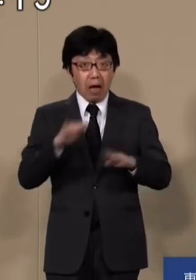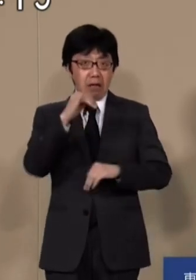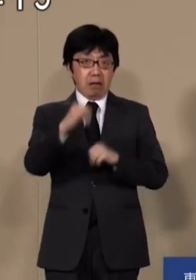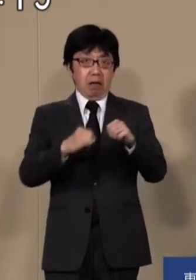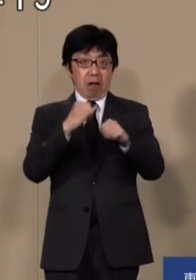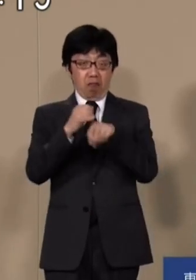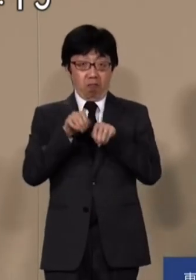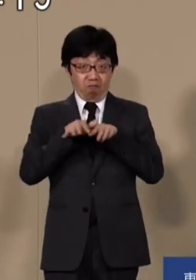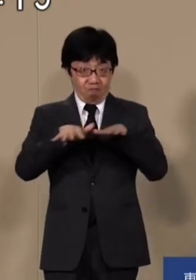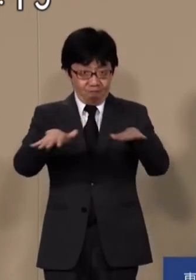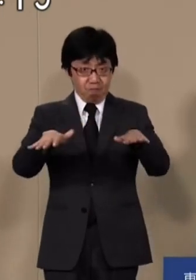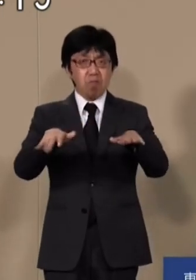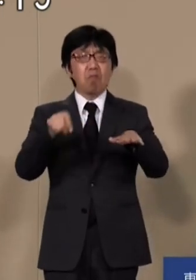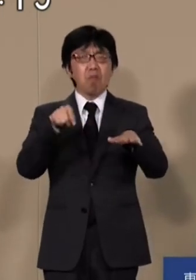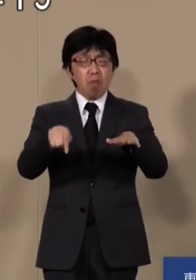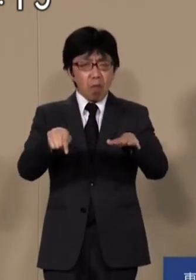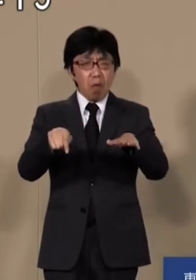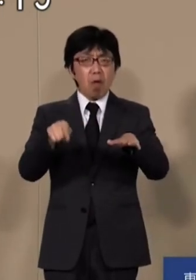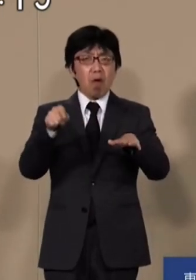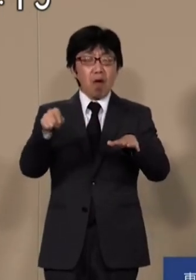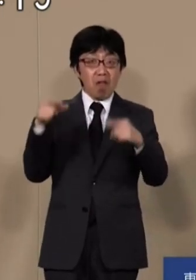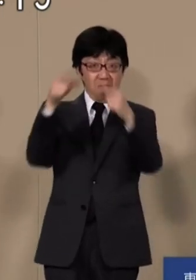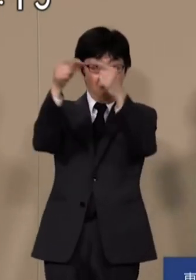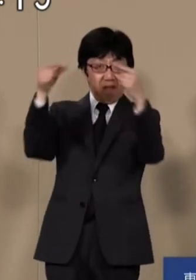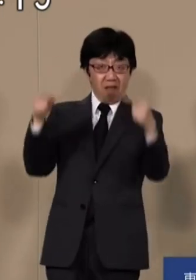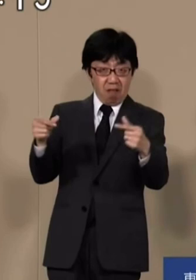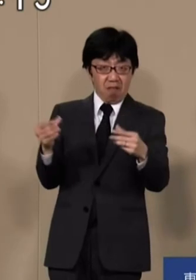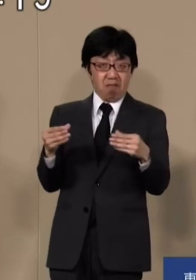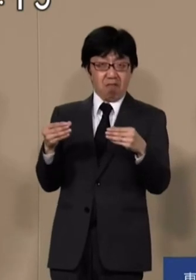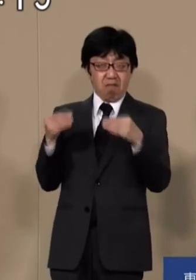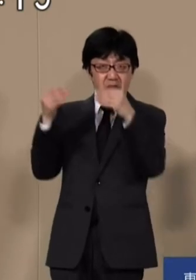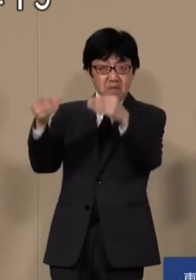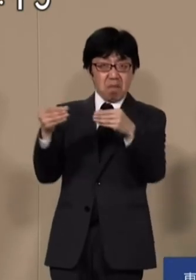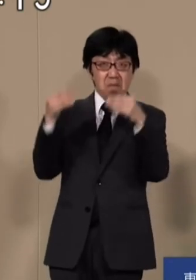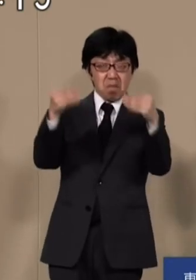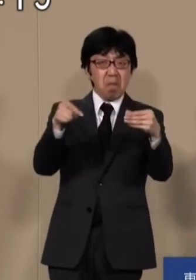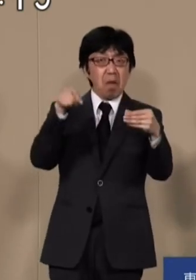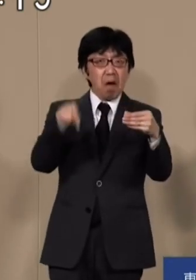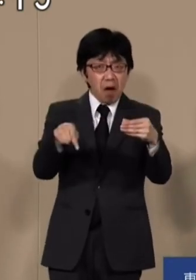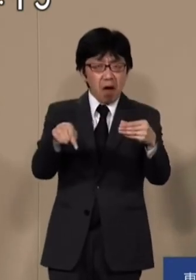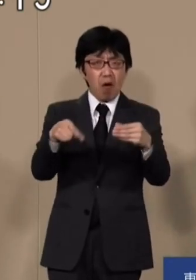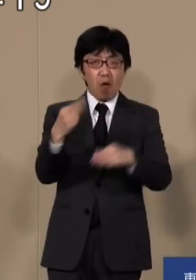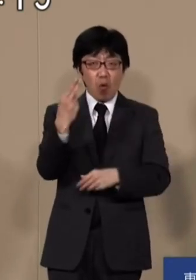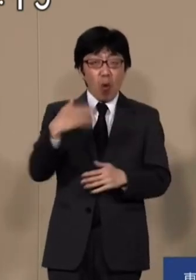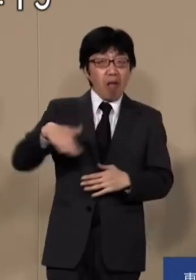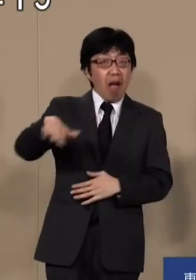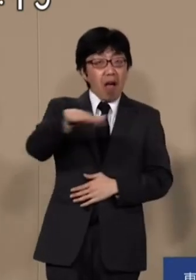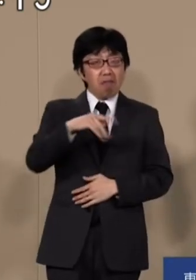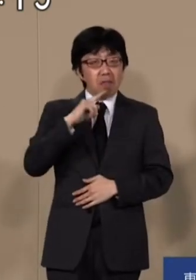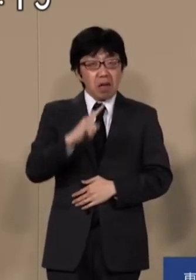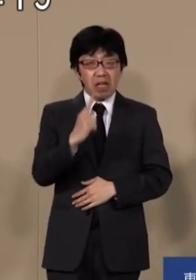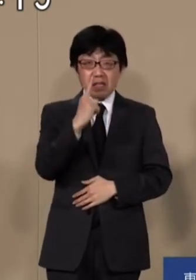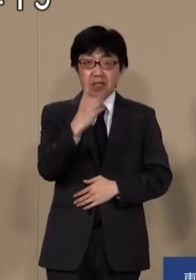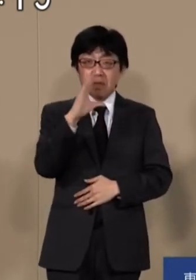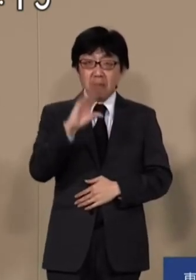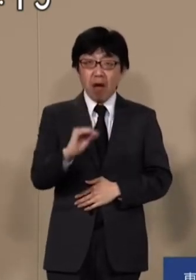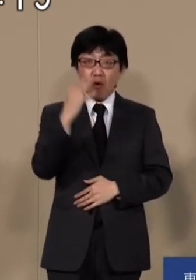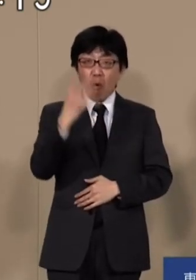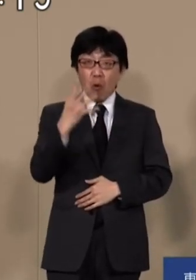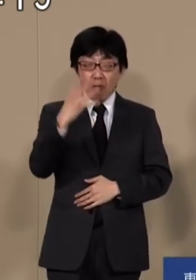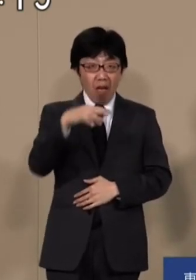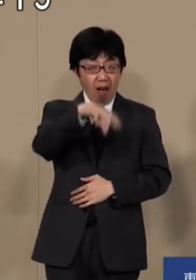現代においていつまでも多額の費用と労力をかけてこの掲示板を都内に1万4000箇所